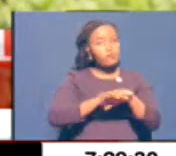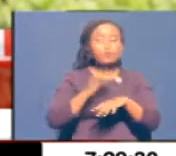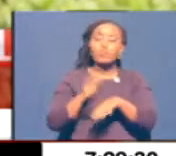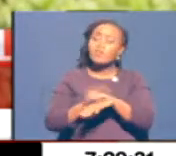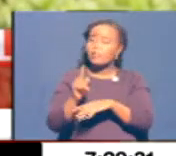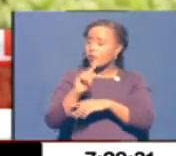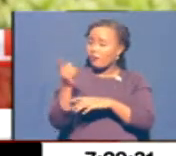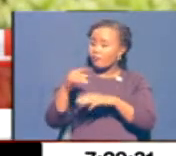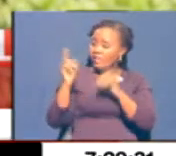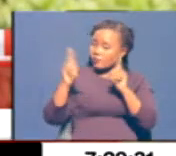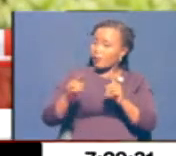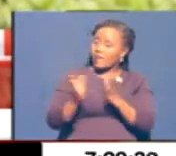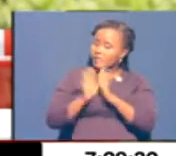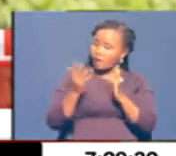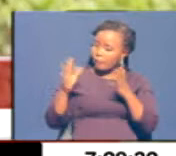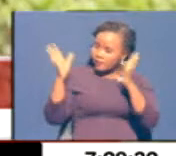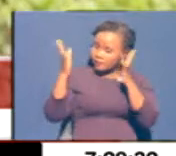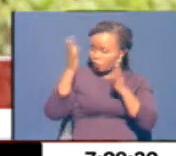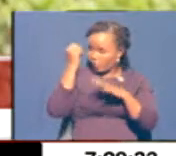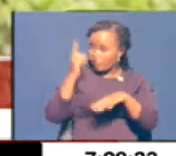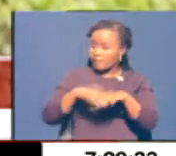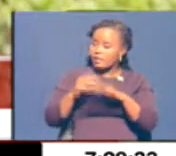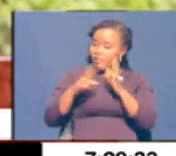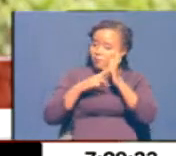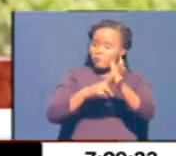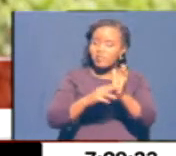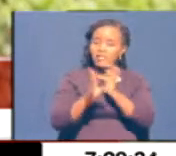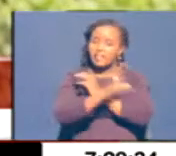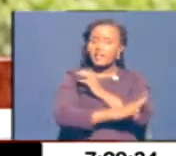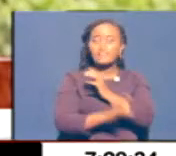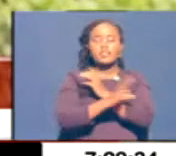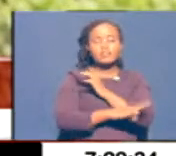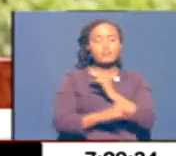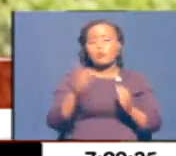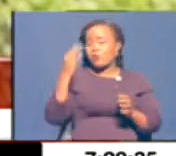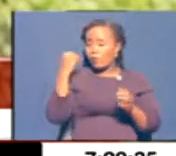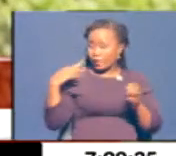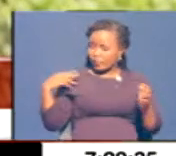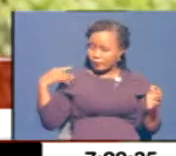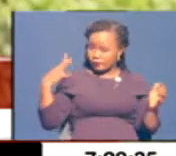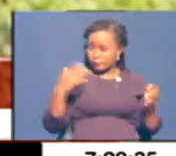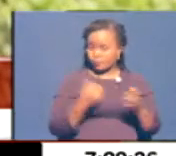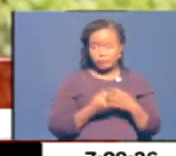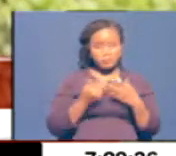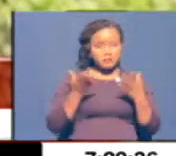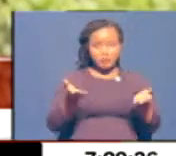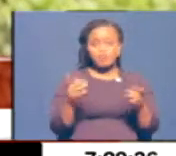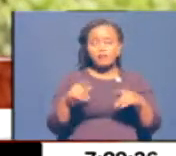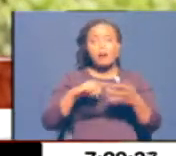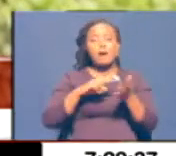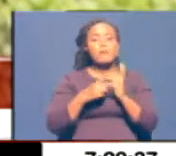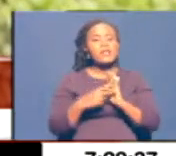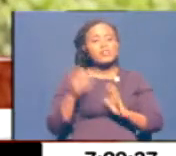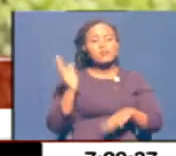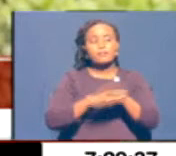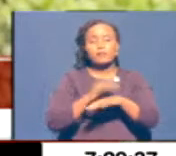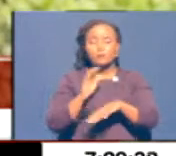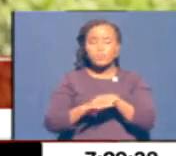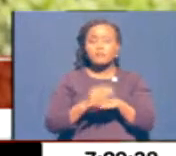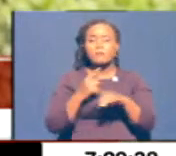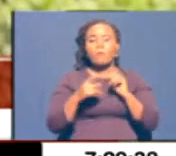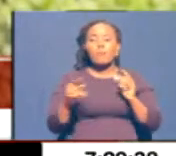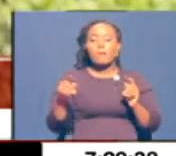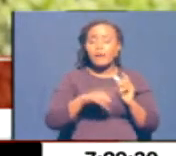inapokuwa ni mwakilishi wa nchi lazima kitu cha kwanza ushukuru. Kwa sababu mpaka kufikia kuwa bingwa ina maana tayari ni timu nzuri. Lakini sisi kama Simba tunakuja